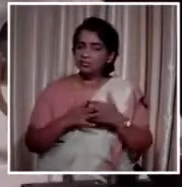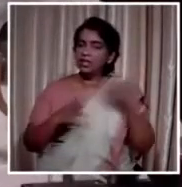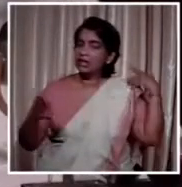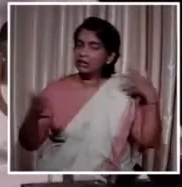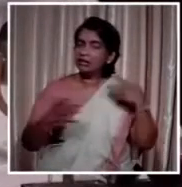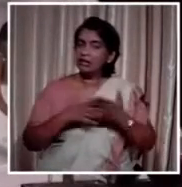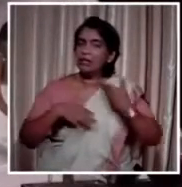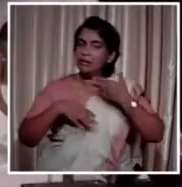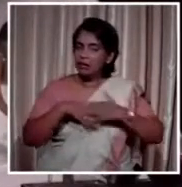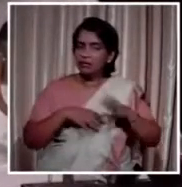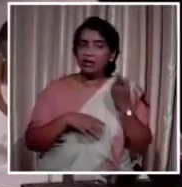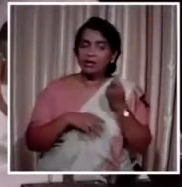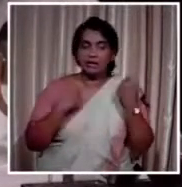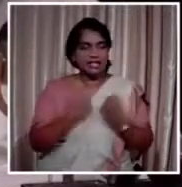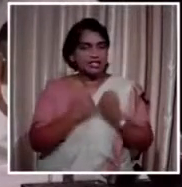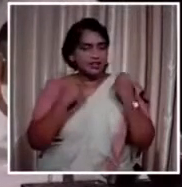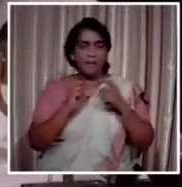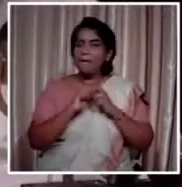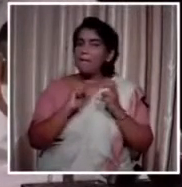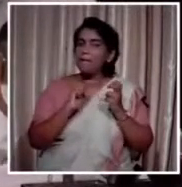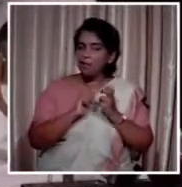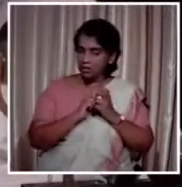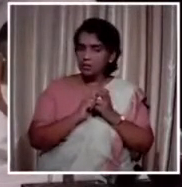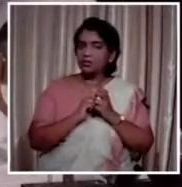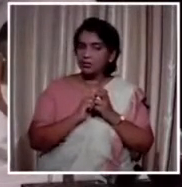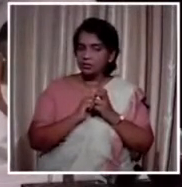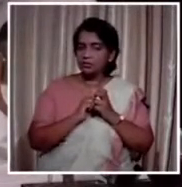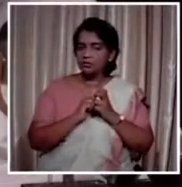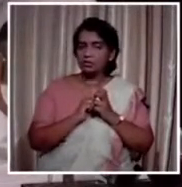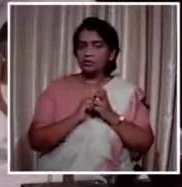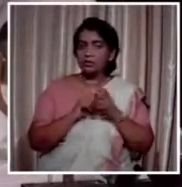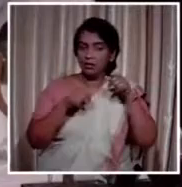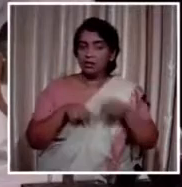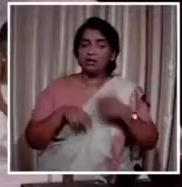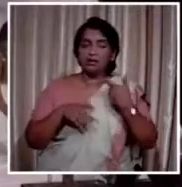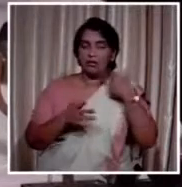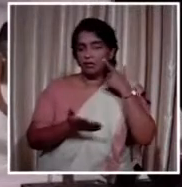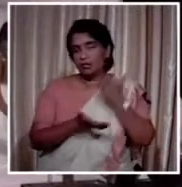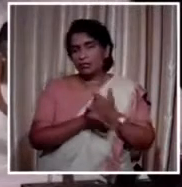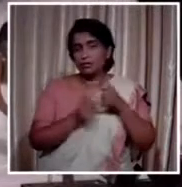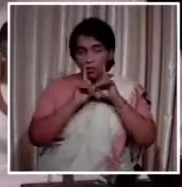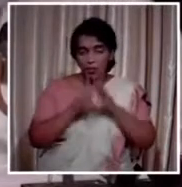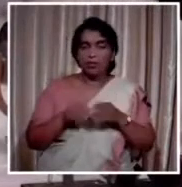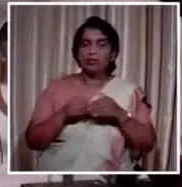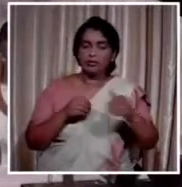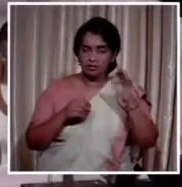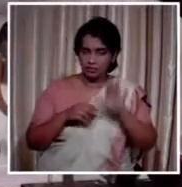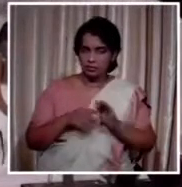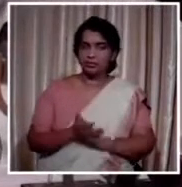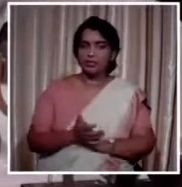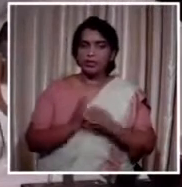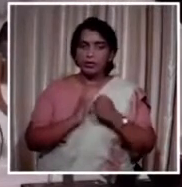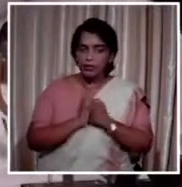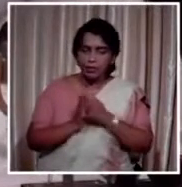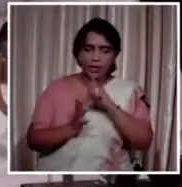சர்வதேச அங்கீகாரம் பெற்ற ஒருவரை இது தொடர்பாக நியமிக்க நடவடிக்கை எடுத்திருக்கின்றோம். மேலும் சர்வதேச நாணய